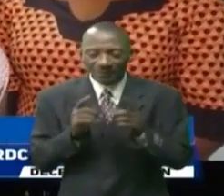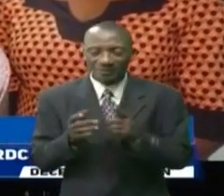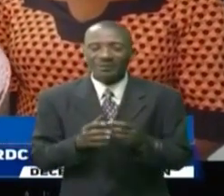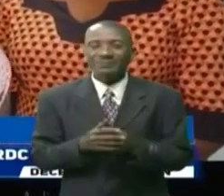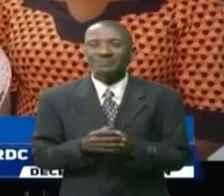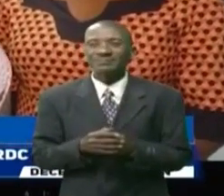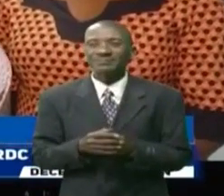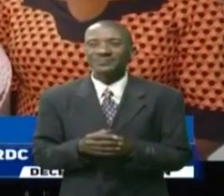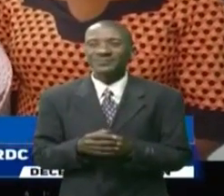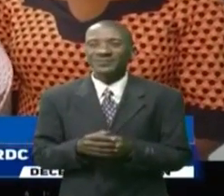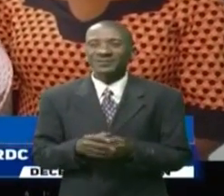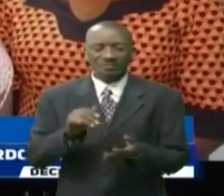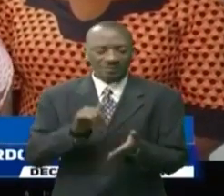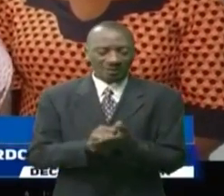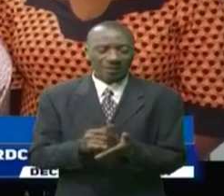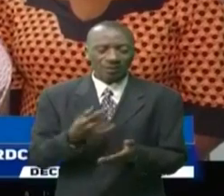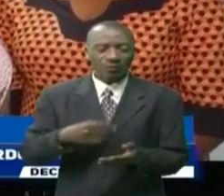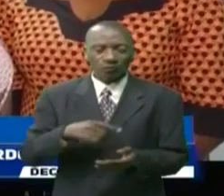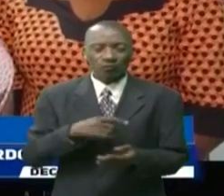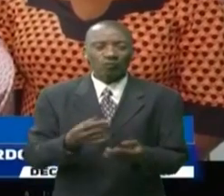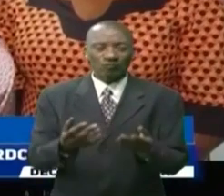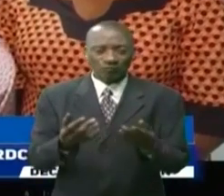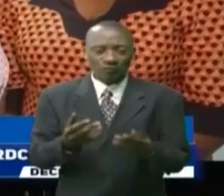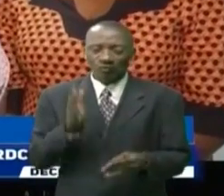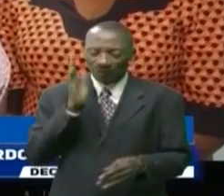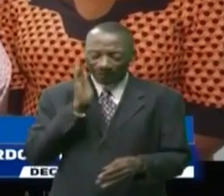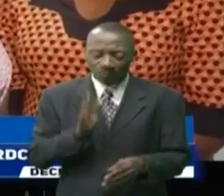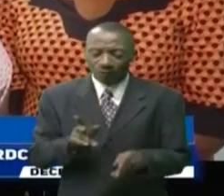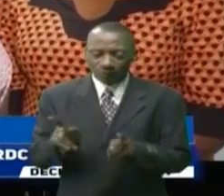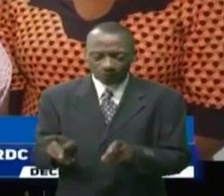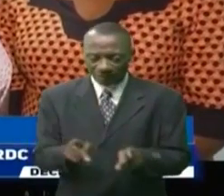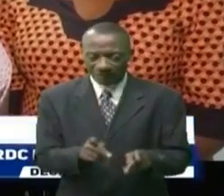se formalise en tout cas aujourd'hui par une convention